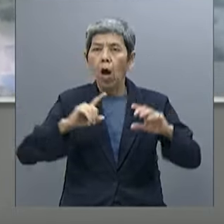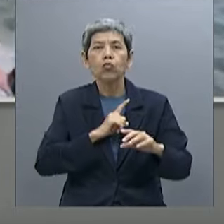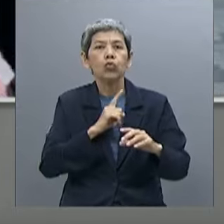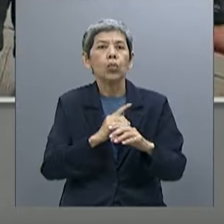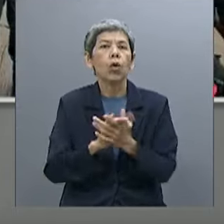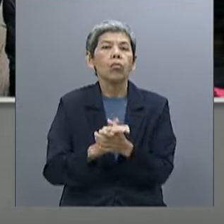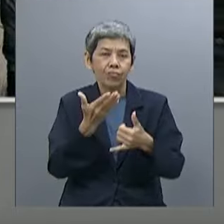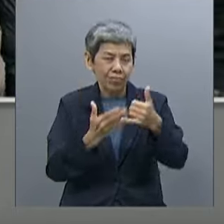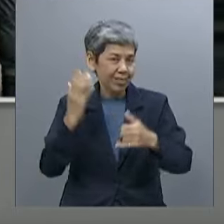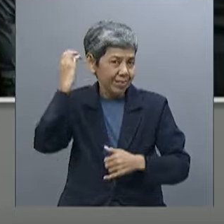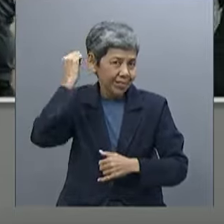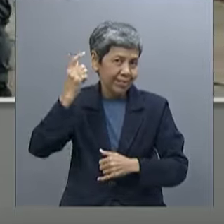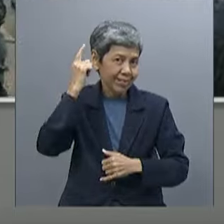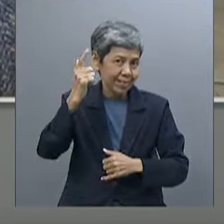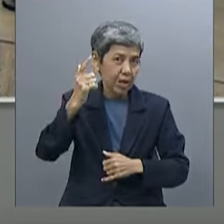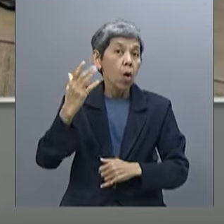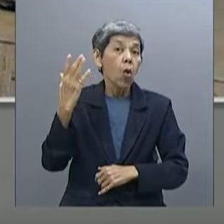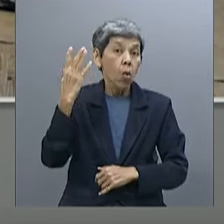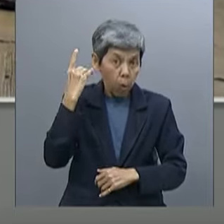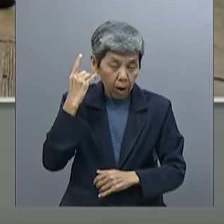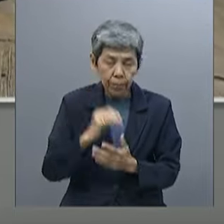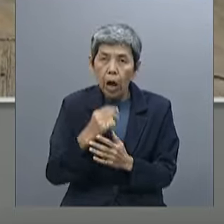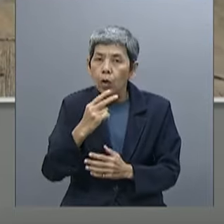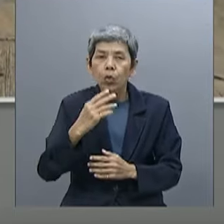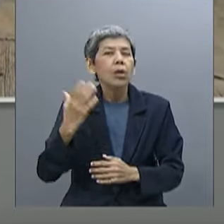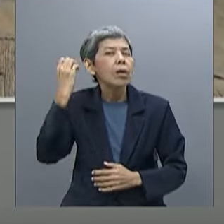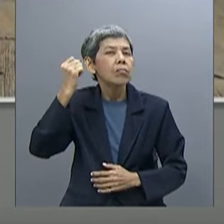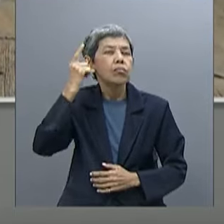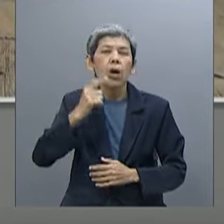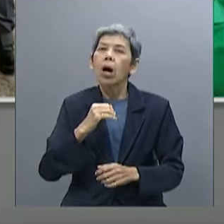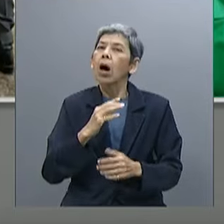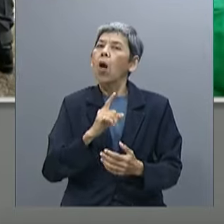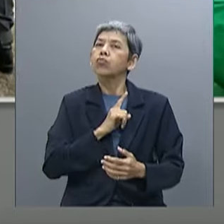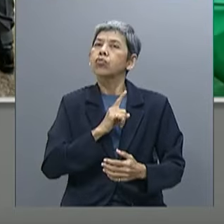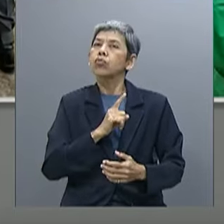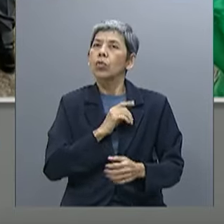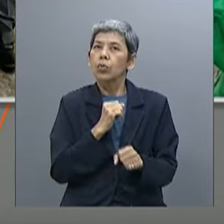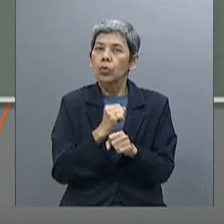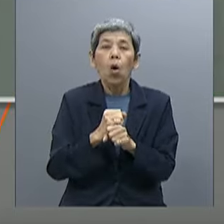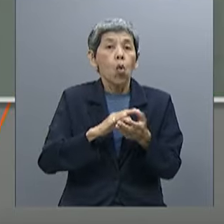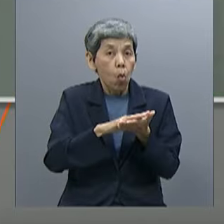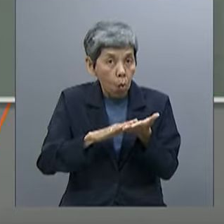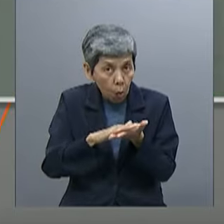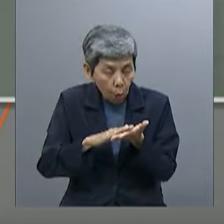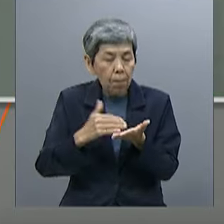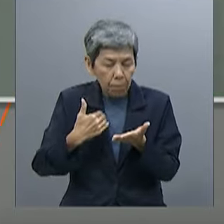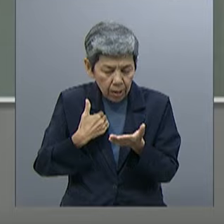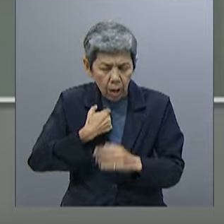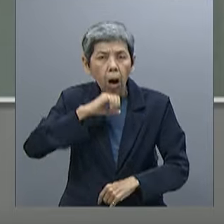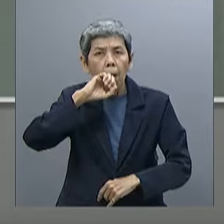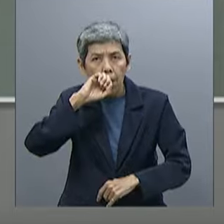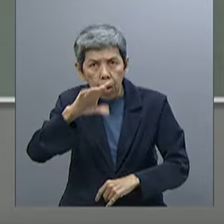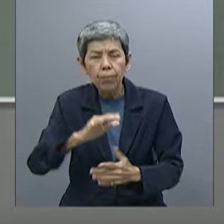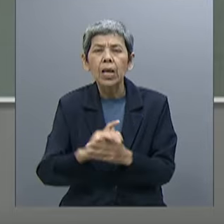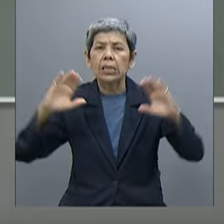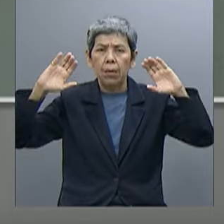ำของคุณแพทองธารซึ่งเมื่อวานนี้สิ่งที่คุณแพทองธารเลือกทำไม่ใช่แค่การขอโทษค่ะแต่ยังบอกด้วยว่